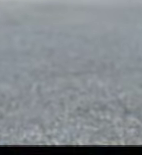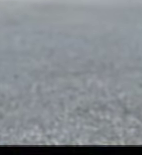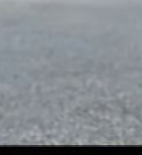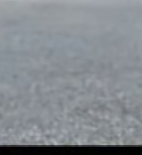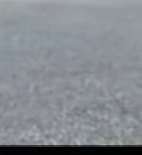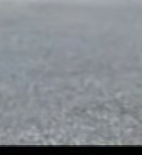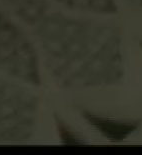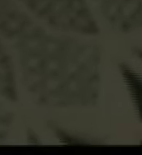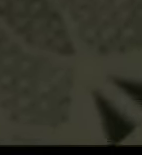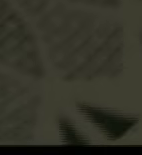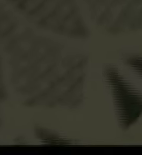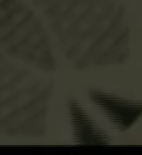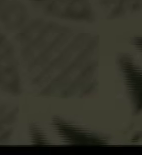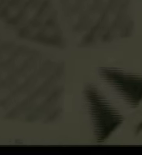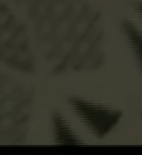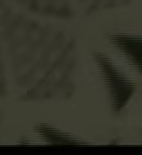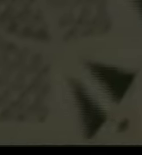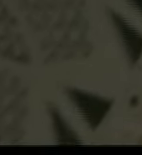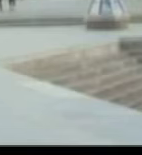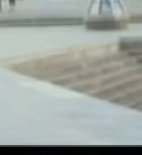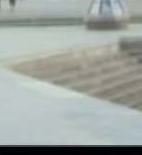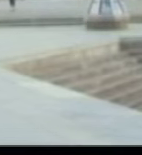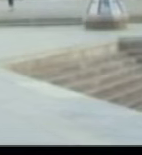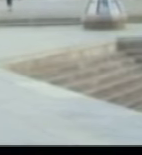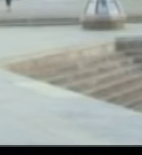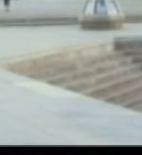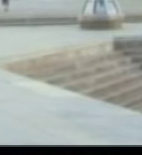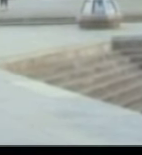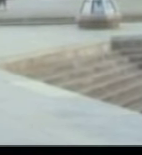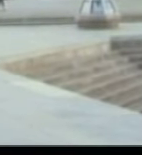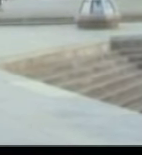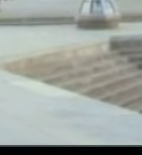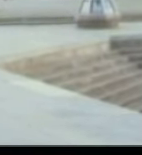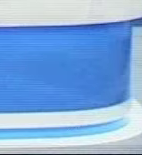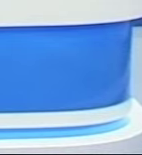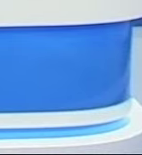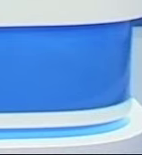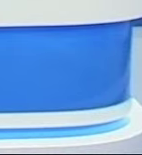Менің отаным Қазақстан. Облысымыздың жас өлкетанушылары мен туристері Абай жерінде болды.